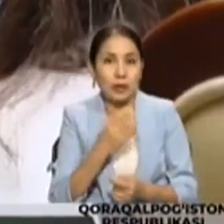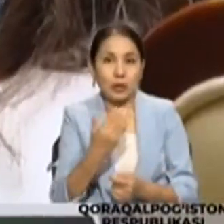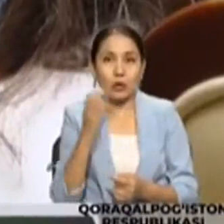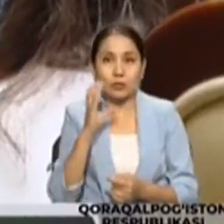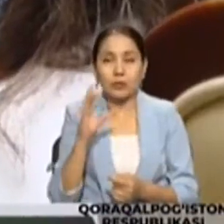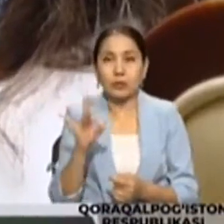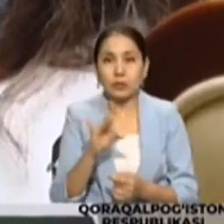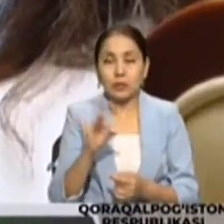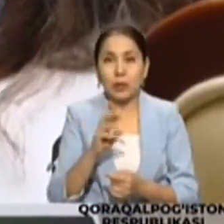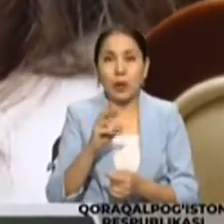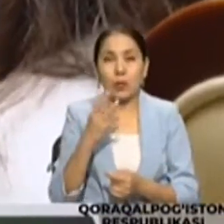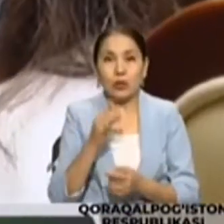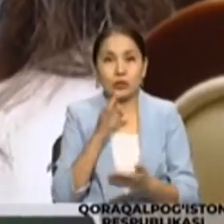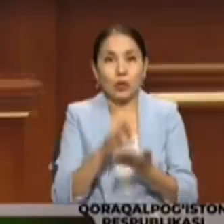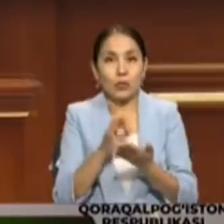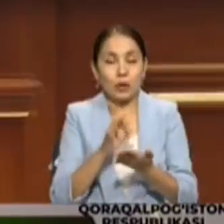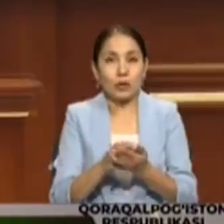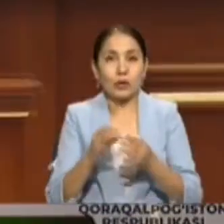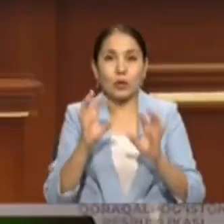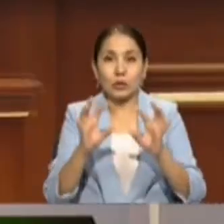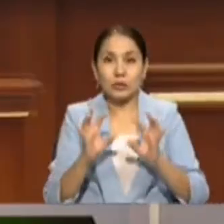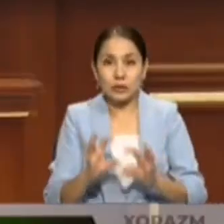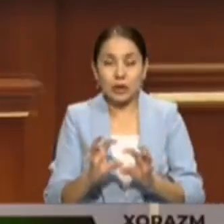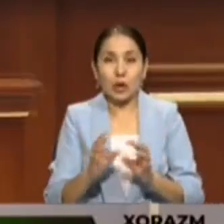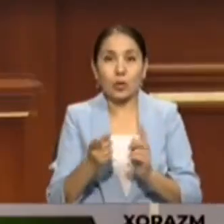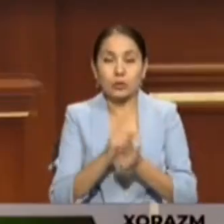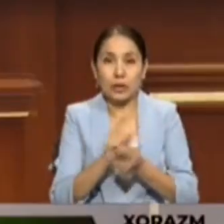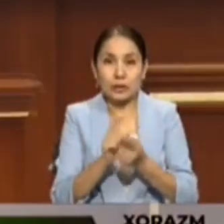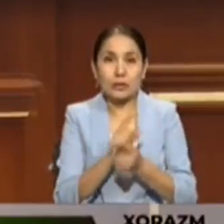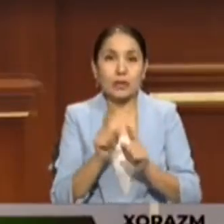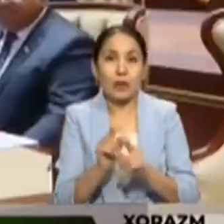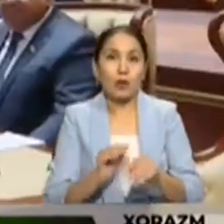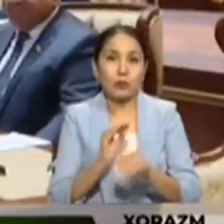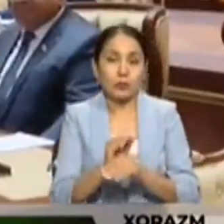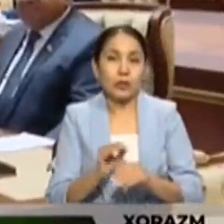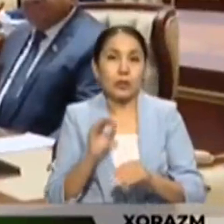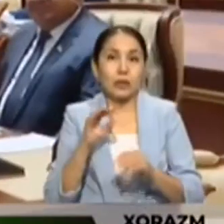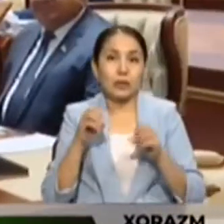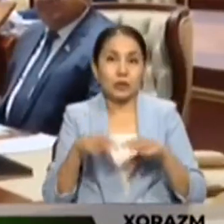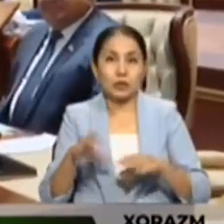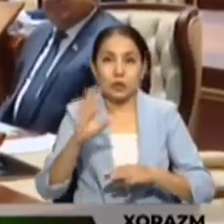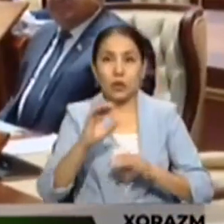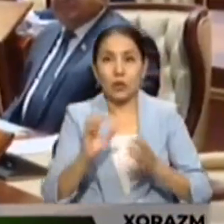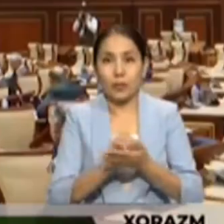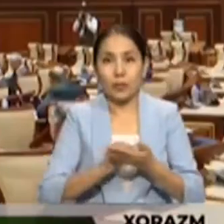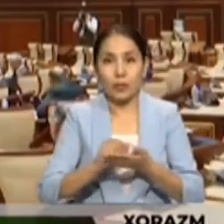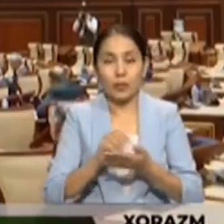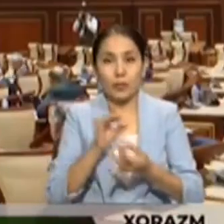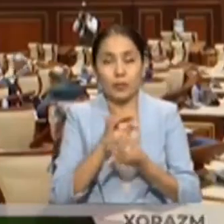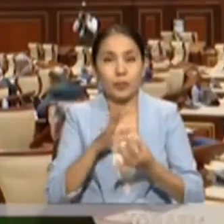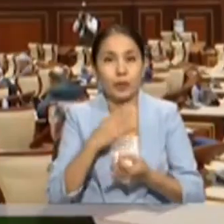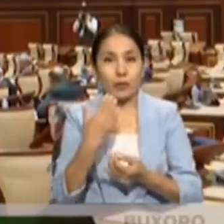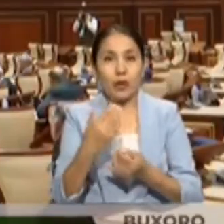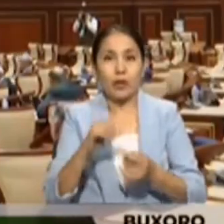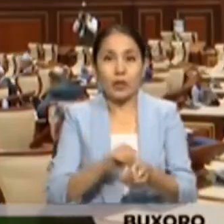O'zbekiston Respublikasining ma'muriy javobgarlik to'g'risidagi kodeksiga o'zgartirishlar va qo'shimcha kiritish haqidagi qonun muhokamasi bo'ldi. Yalpi